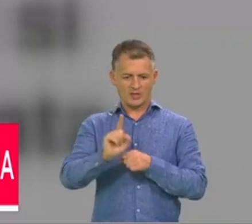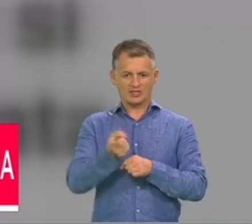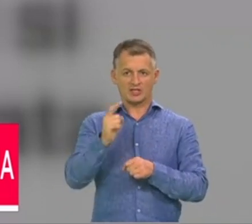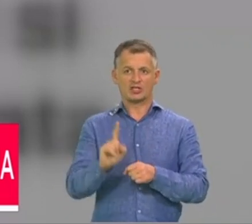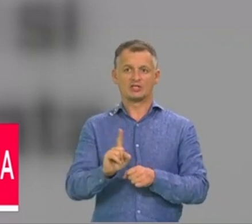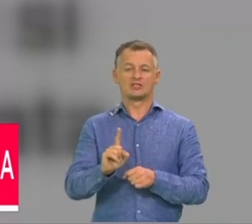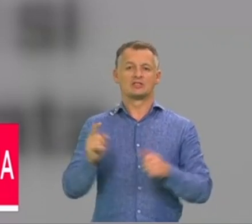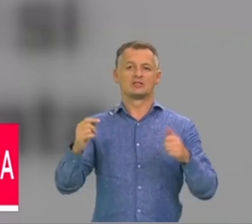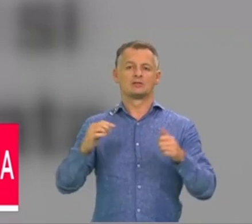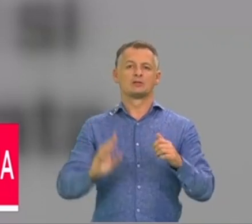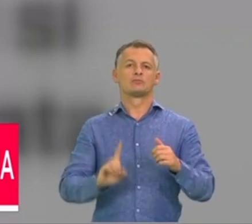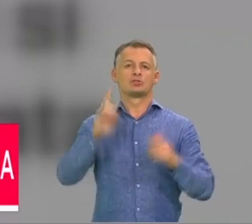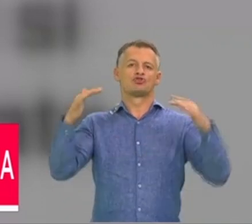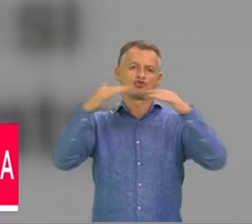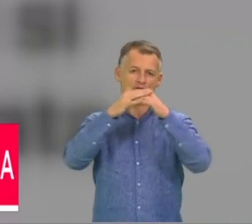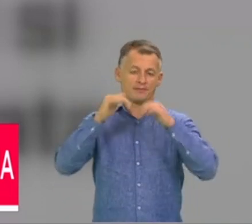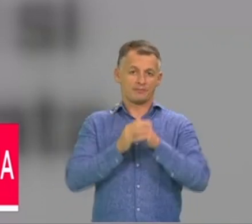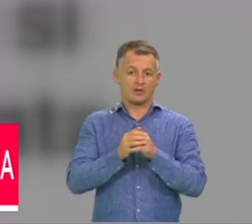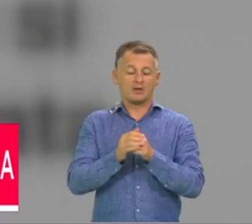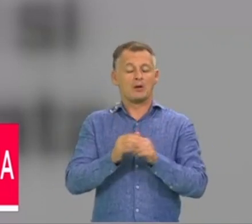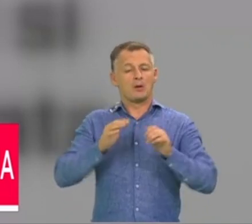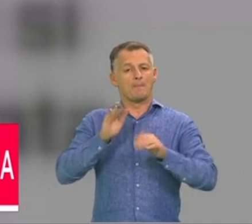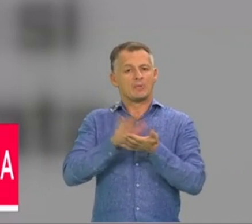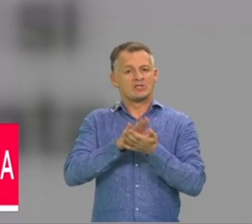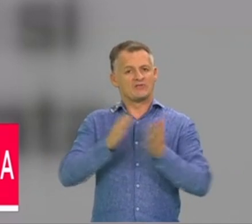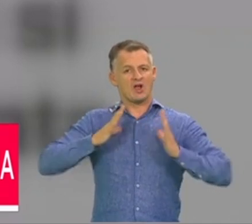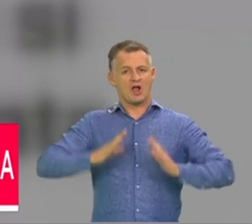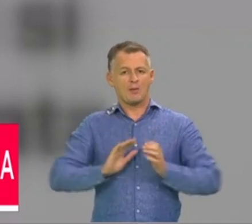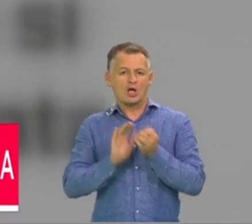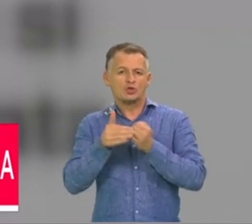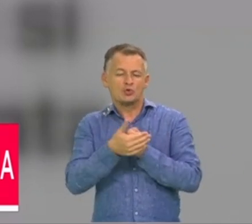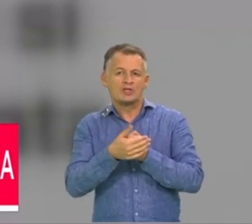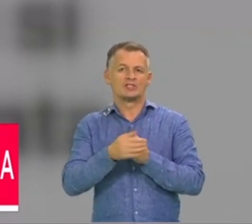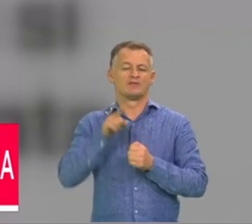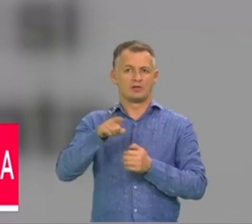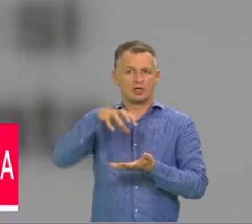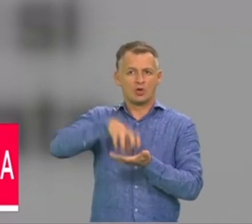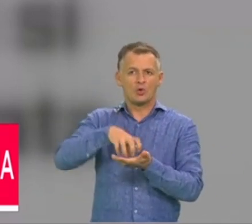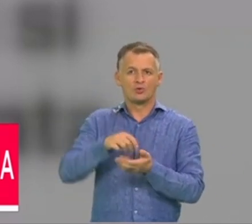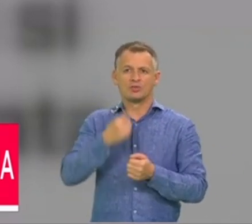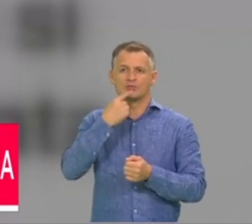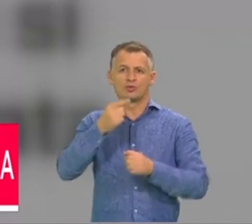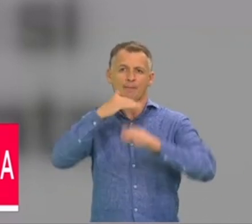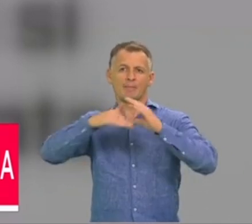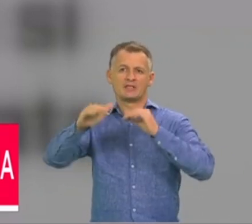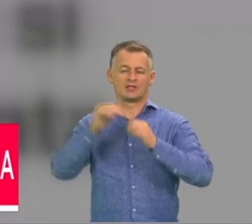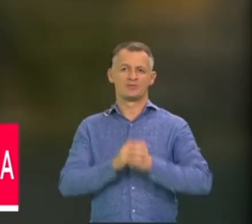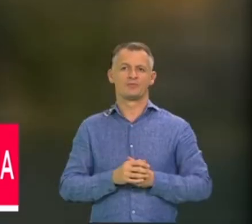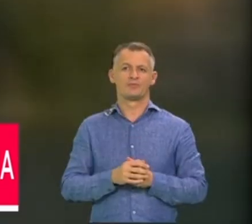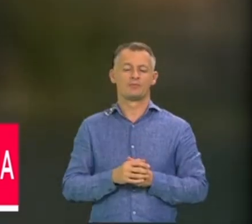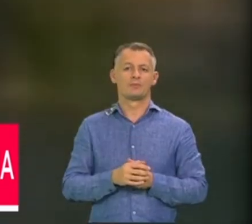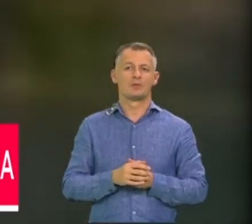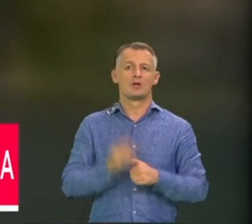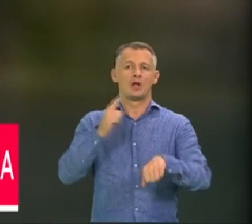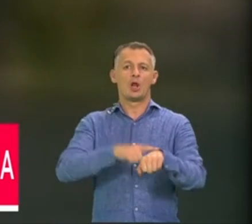aerian. Păstrați-vă calmul. Adăpostiți-vă în beciuri sau adăposturi de protecție civilă. Scria în cele două mesaje trimise noaptea. Primul în